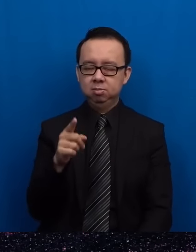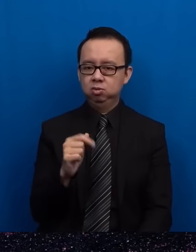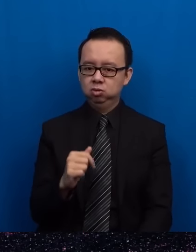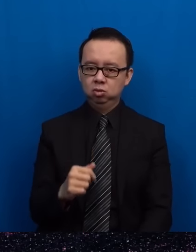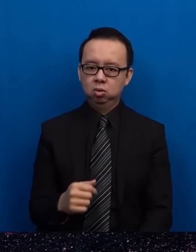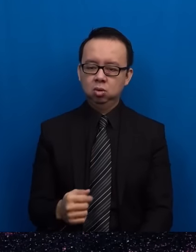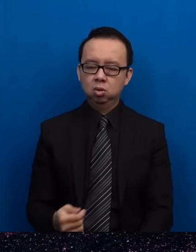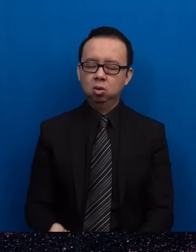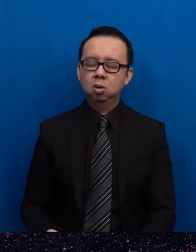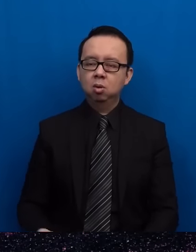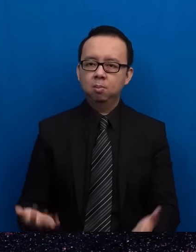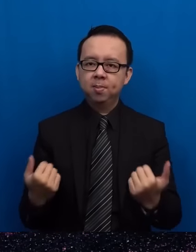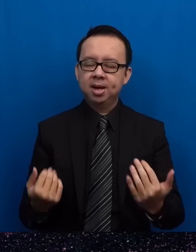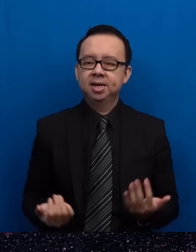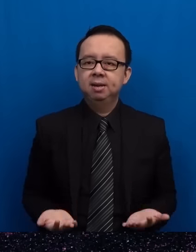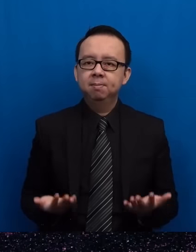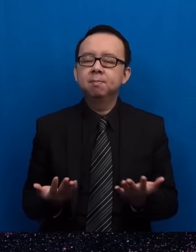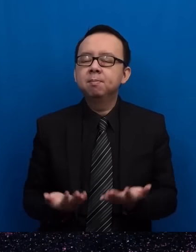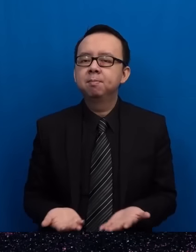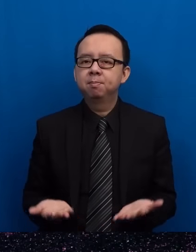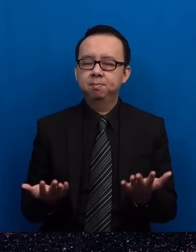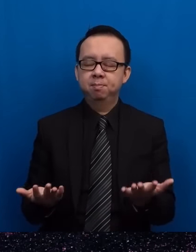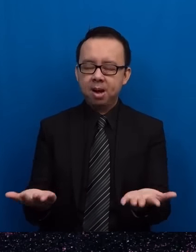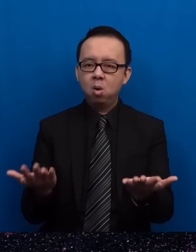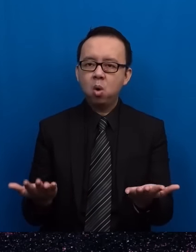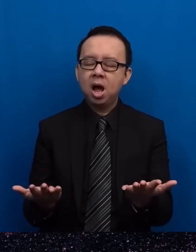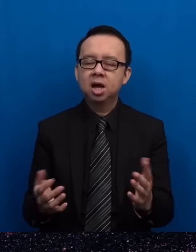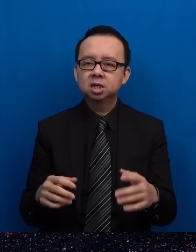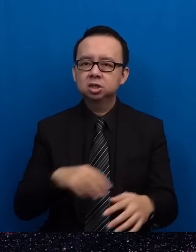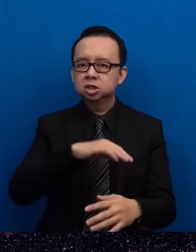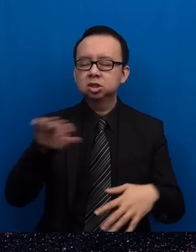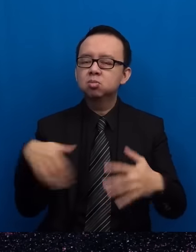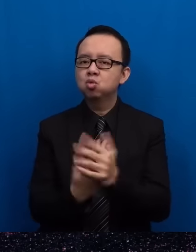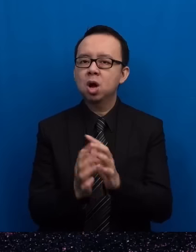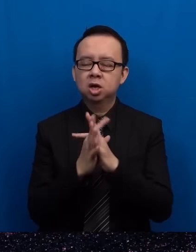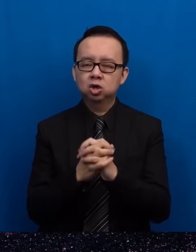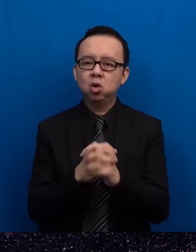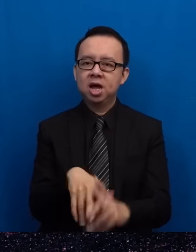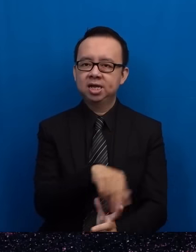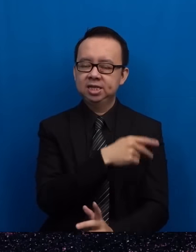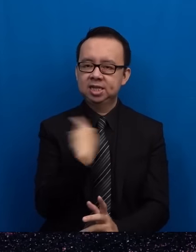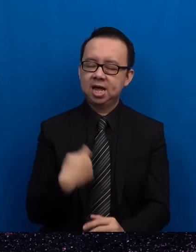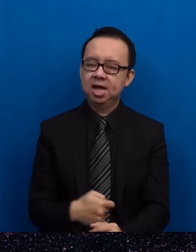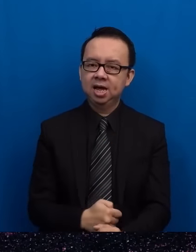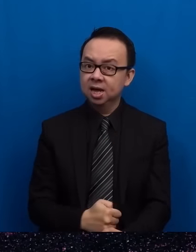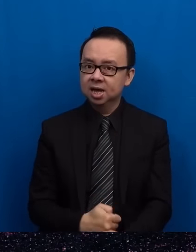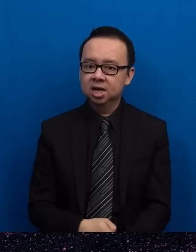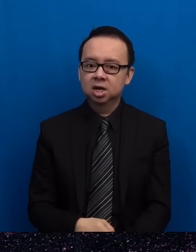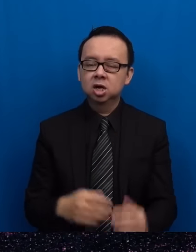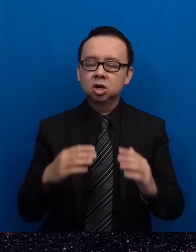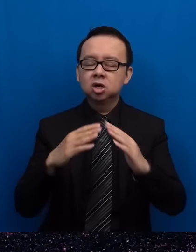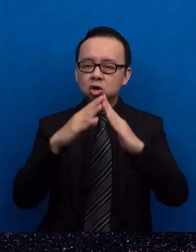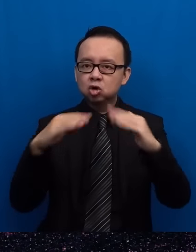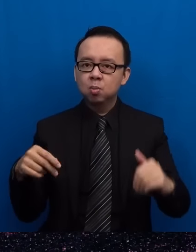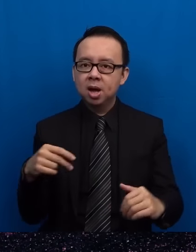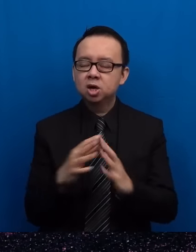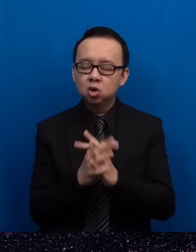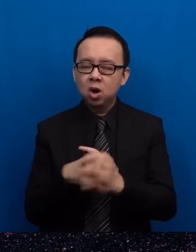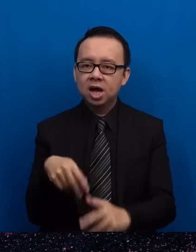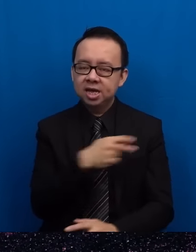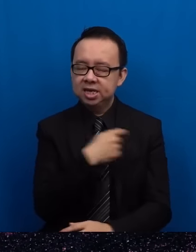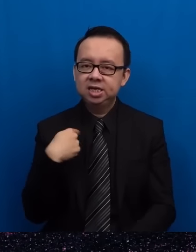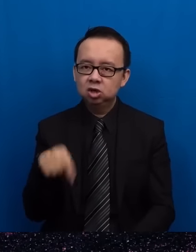bawa doa Anda sekarang. Lewat kebaktian online ini, rumah Tuhan tetap adalah rumah doa bagi bangsa-bangsa dan jiwa-jiwa.